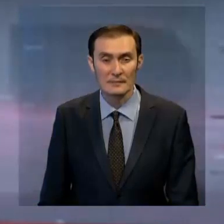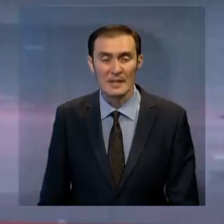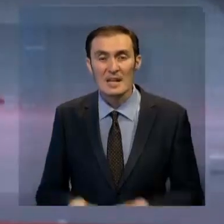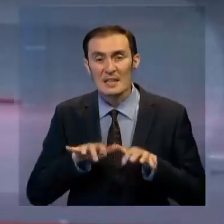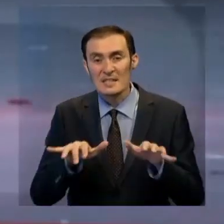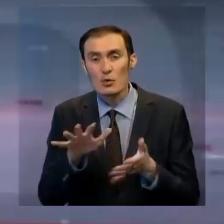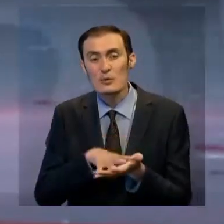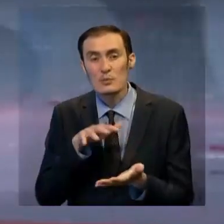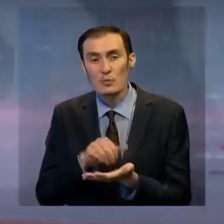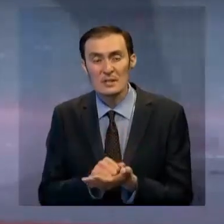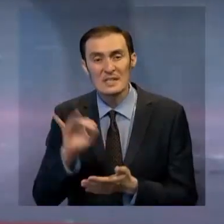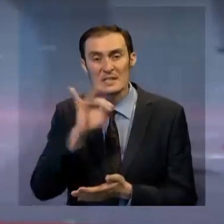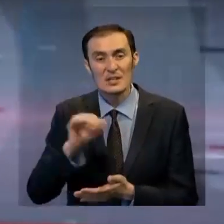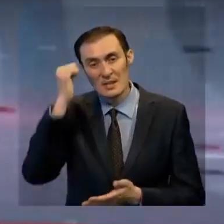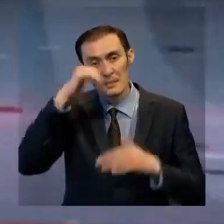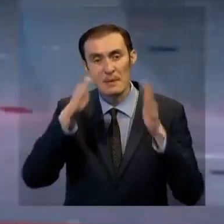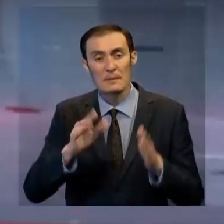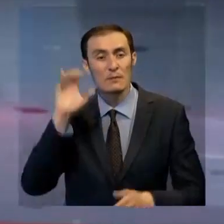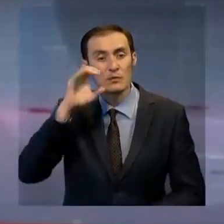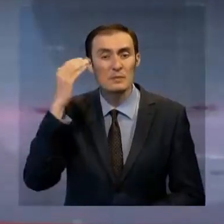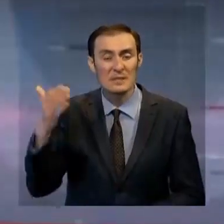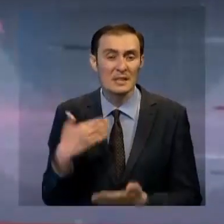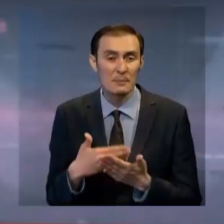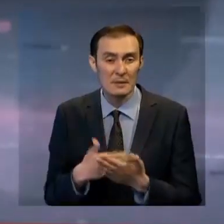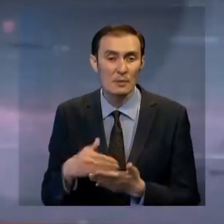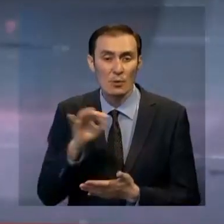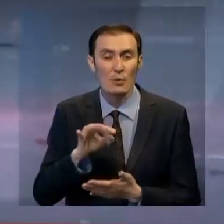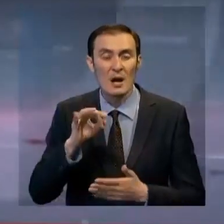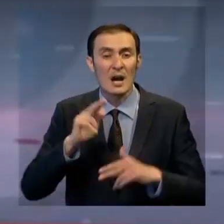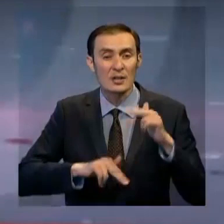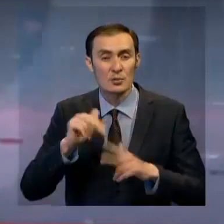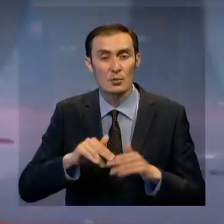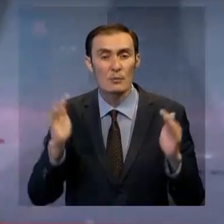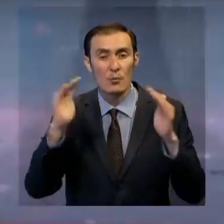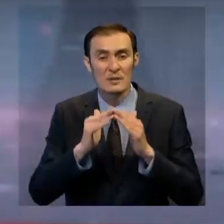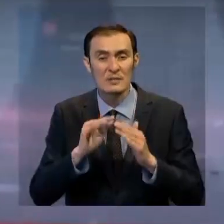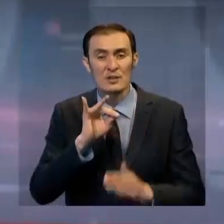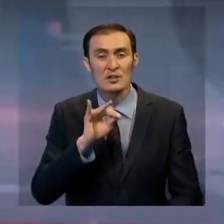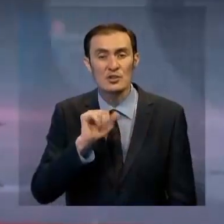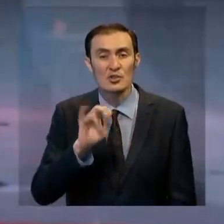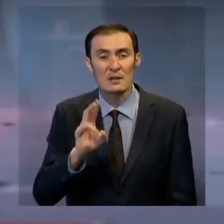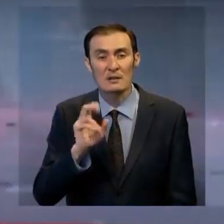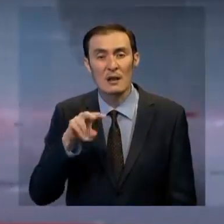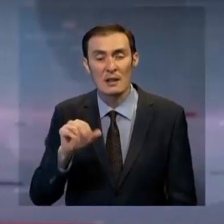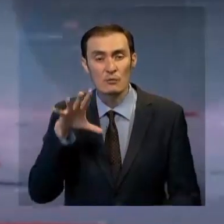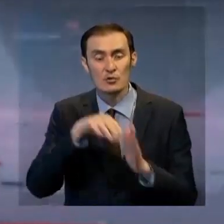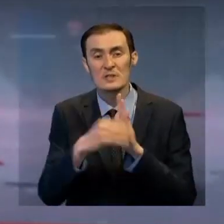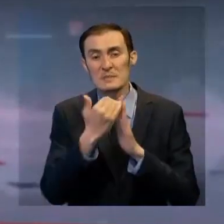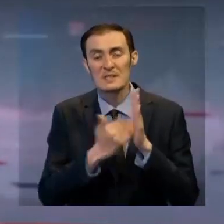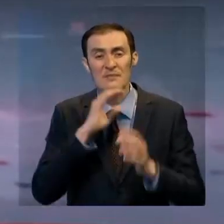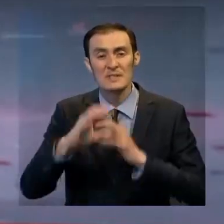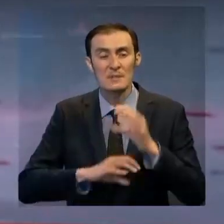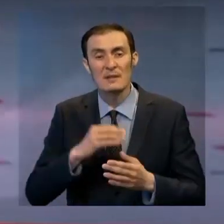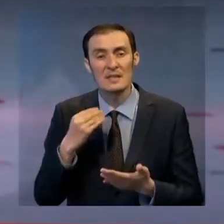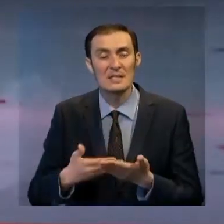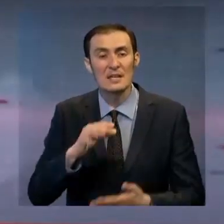Термиты атакуют исторические памятники в Узбекистане. В частности, речь идет об архитектурном комплексе Ичан-Кала, который включен в список всемирного